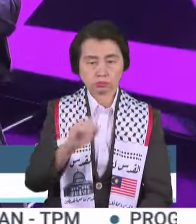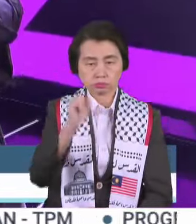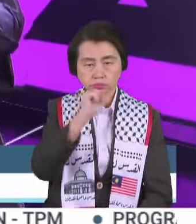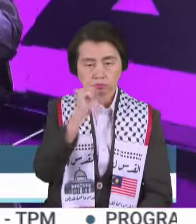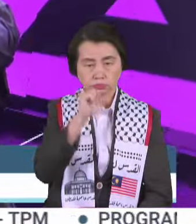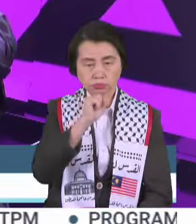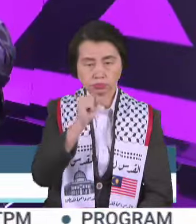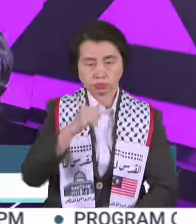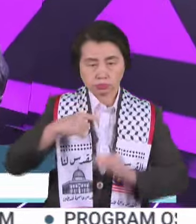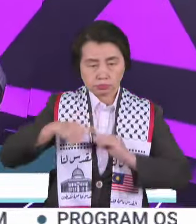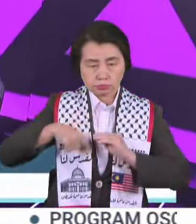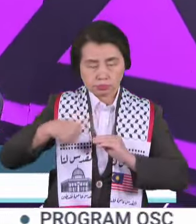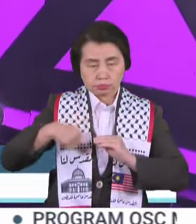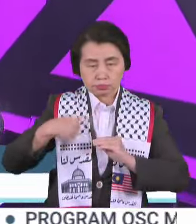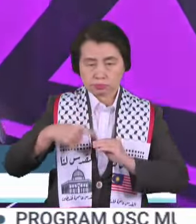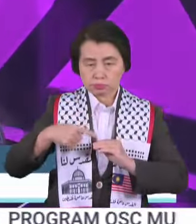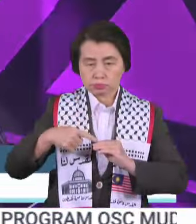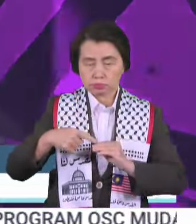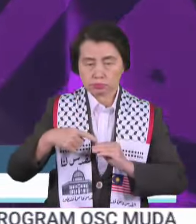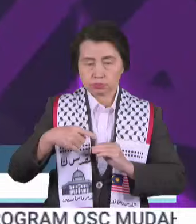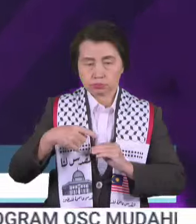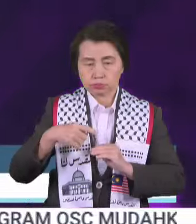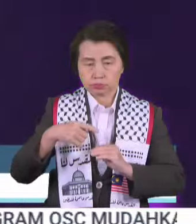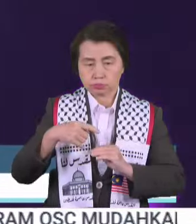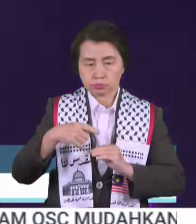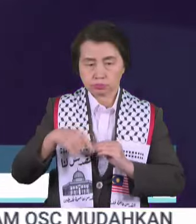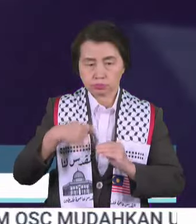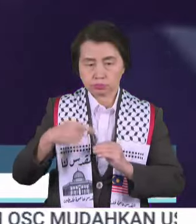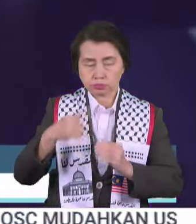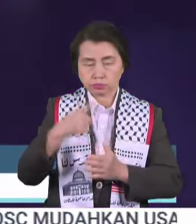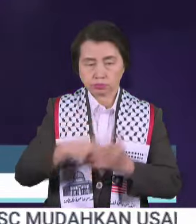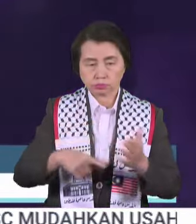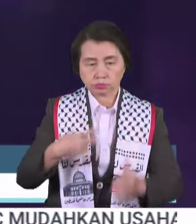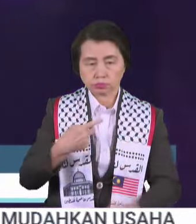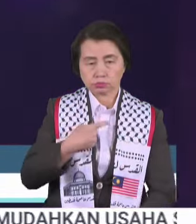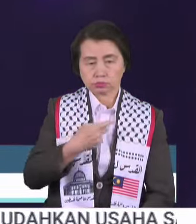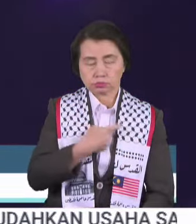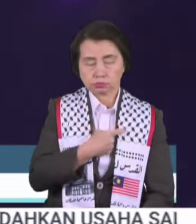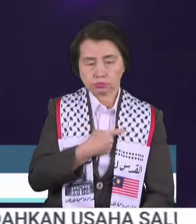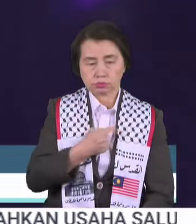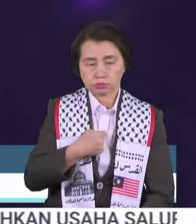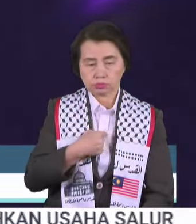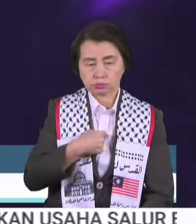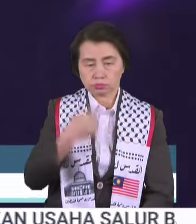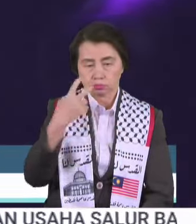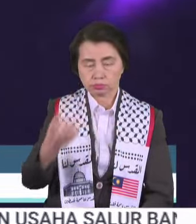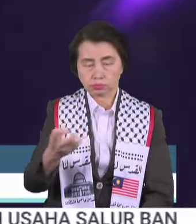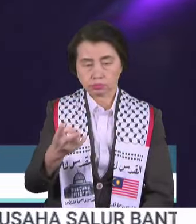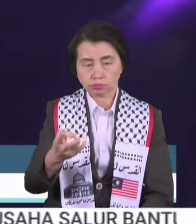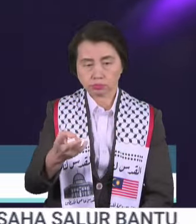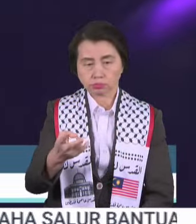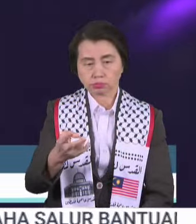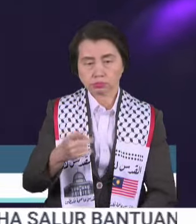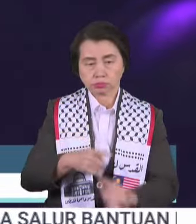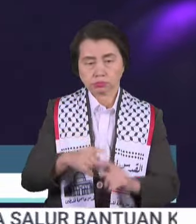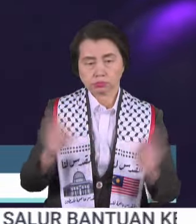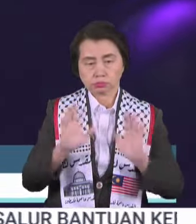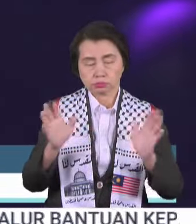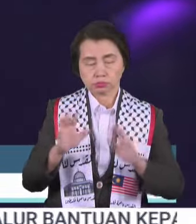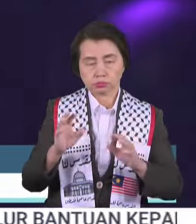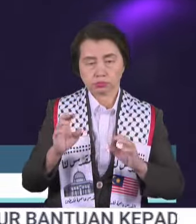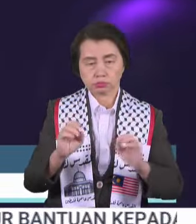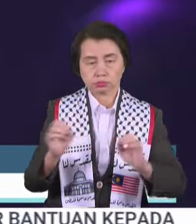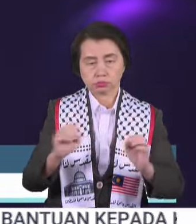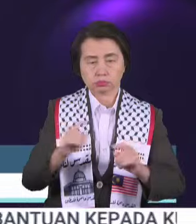pun berbeza dan style nyanyian dia berbeza dari apa yang kita selalu nampak di Malaysia ni. Bukan tak ada,